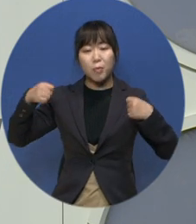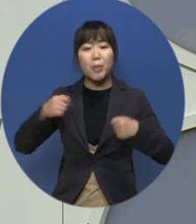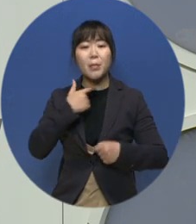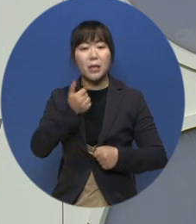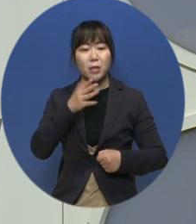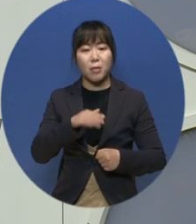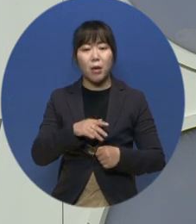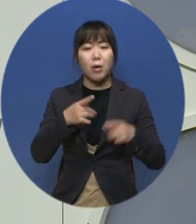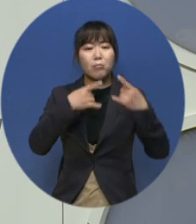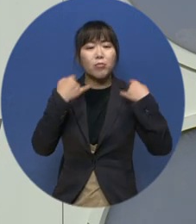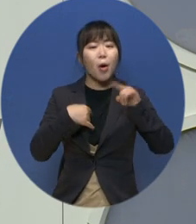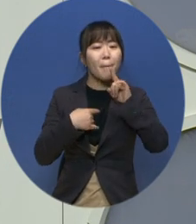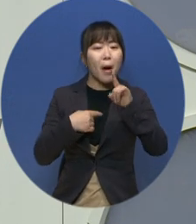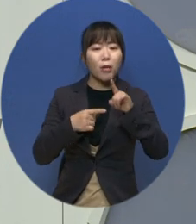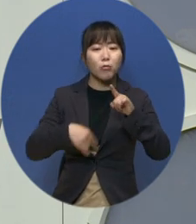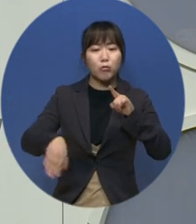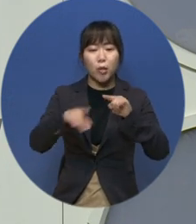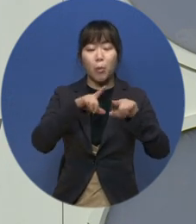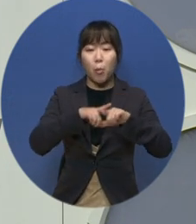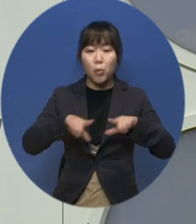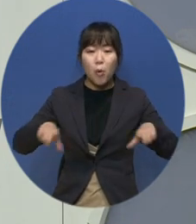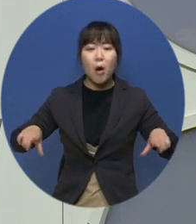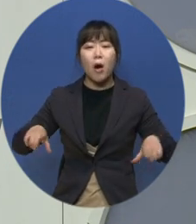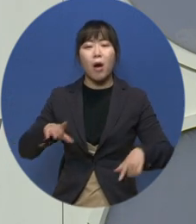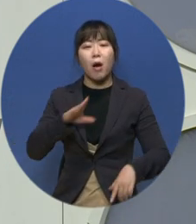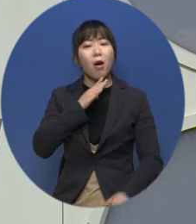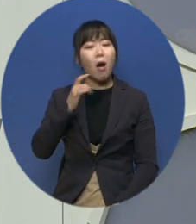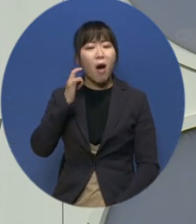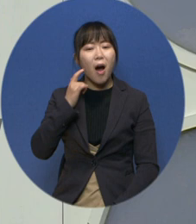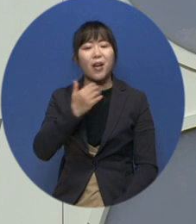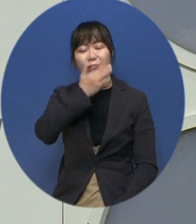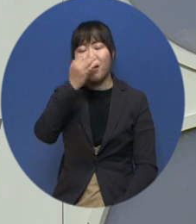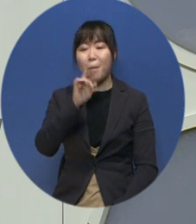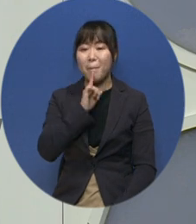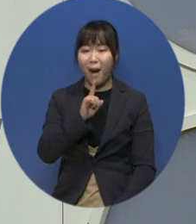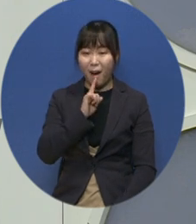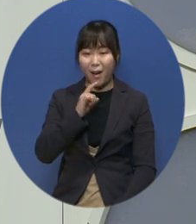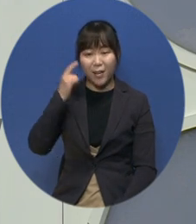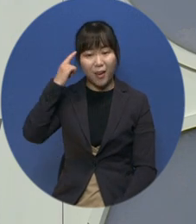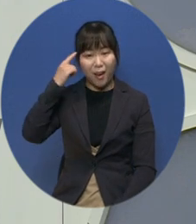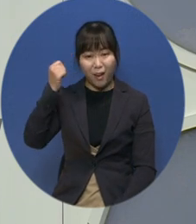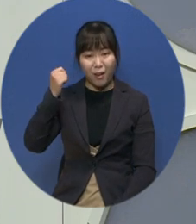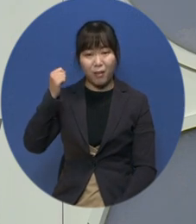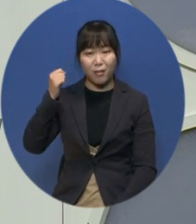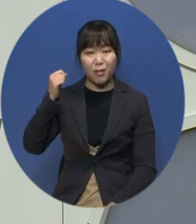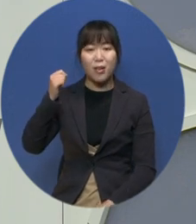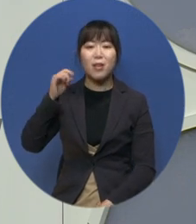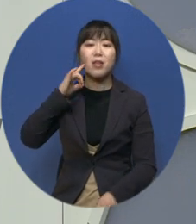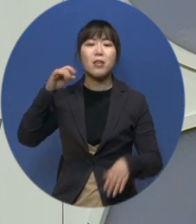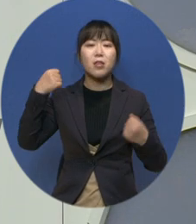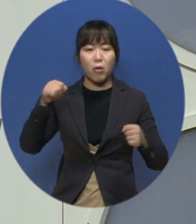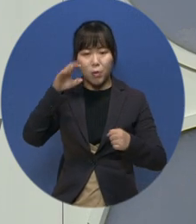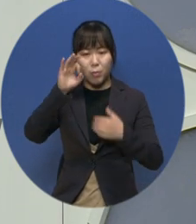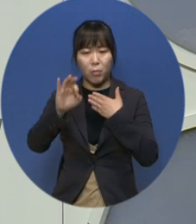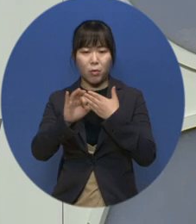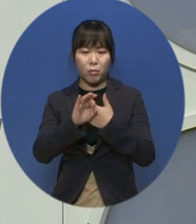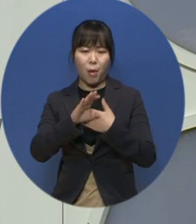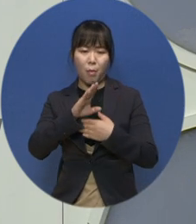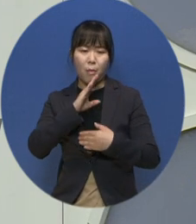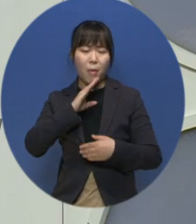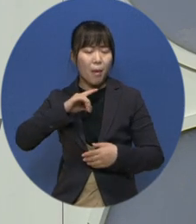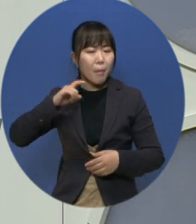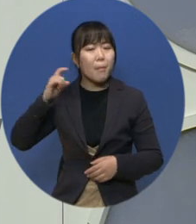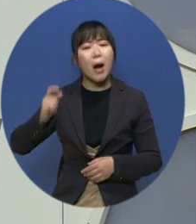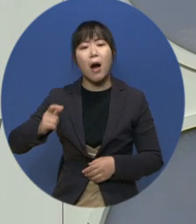있지만 불어를 우리는 보통 일반적으로 참 아름다운 언어라고 생각하잖아요. 그렇죠. 연극을 보면